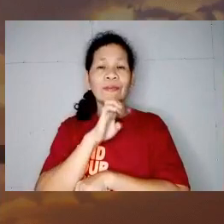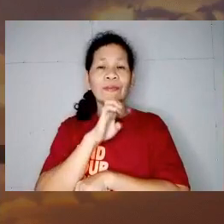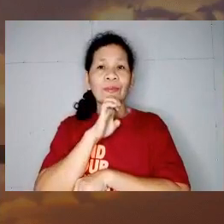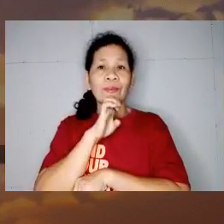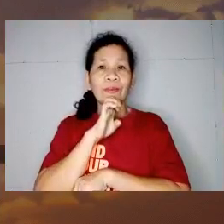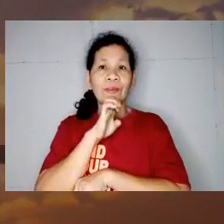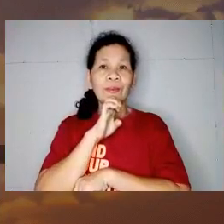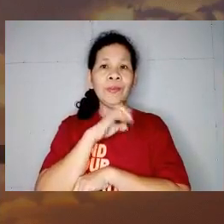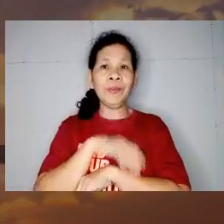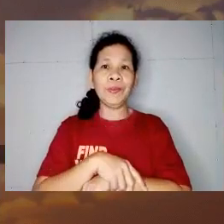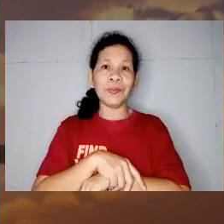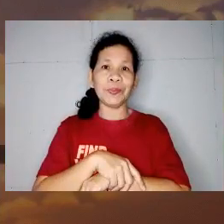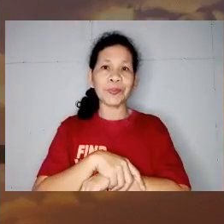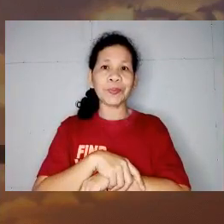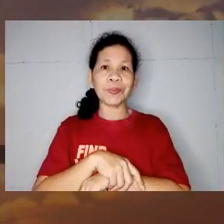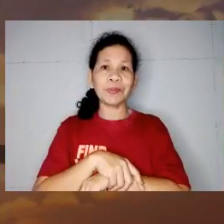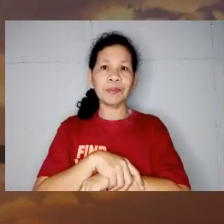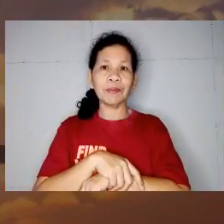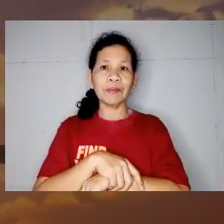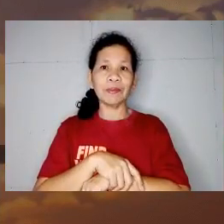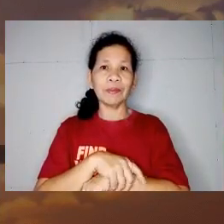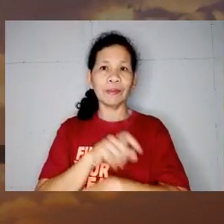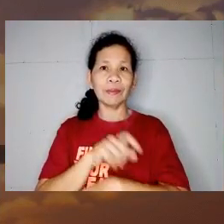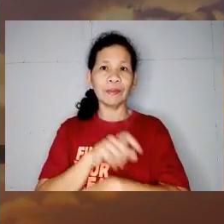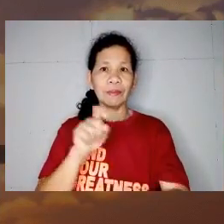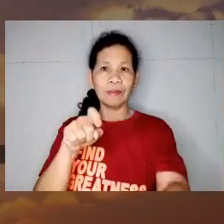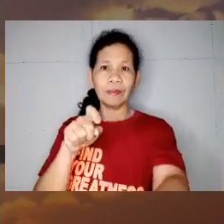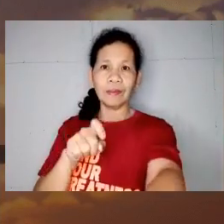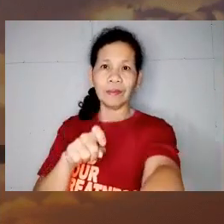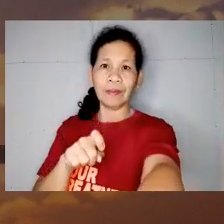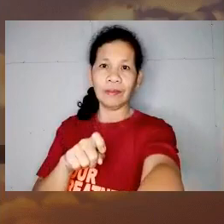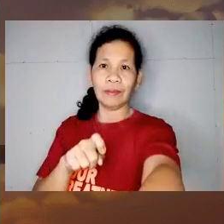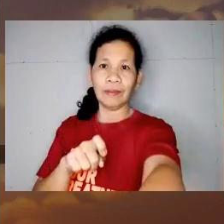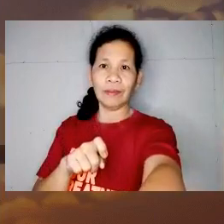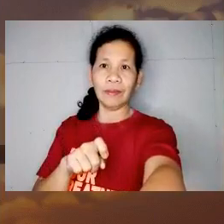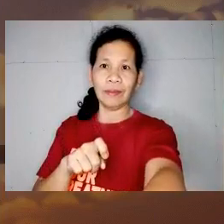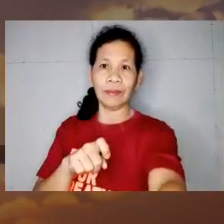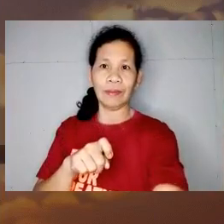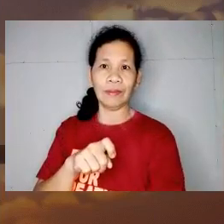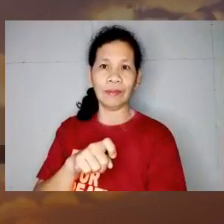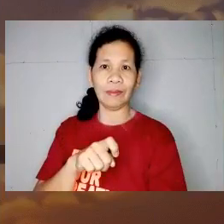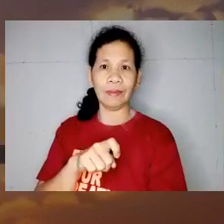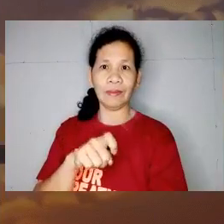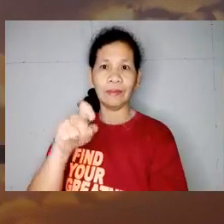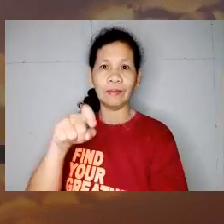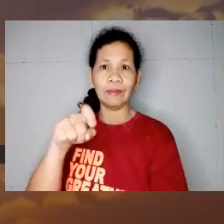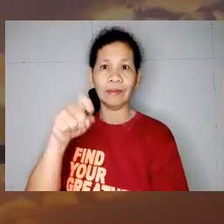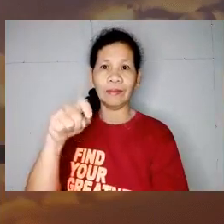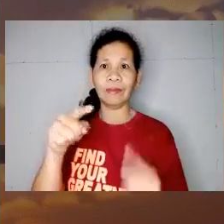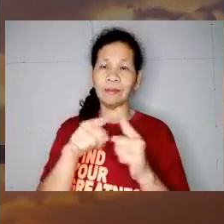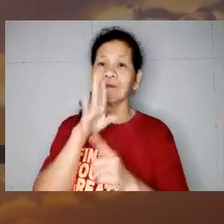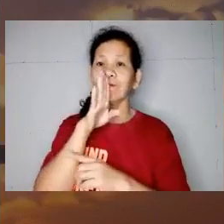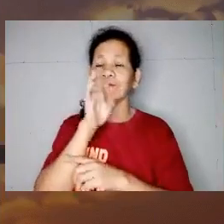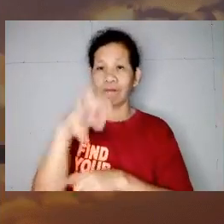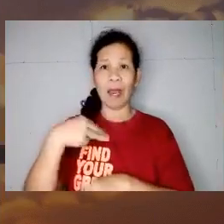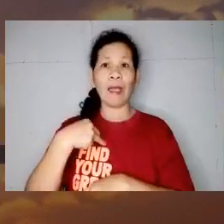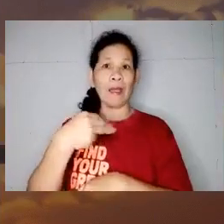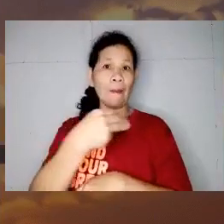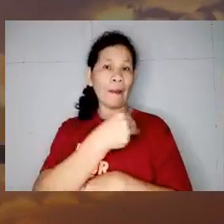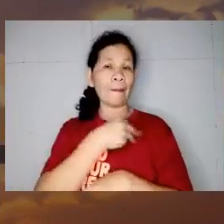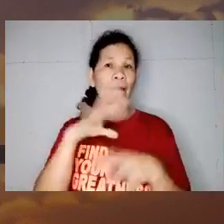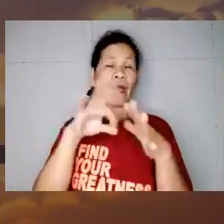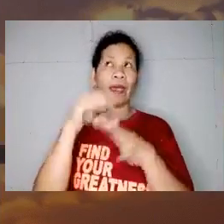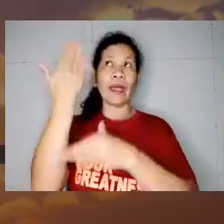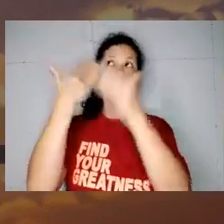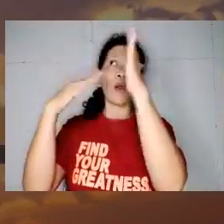sabi niya dito, ay membro rin sa makalangit na tahanan. So, hindi pinag-uusapan dito, reliyon